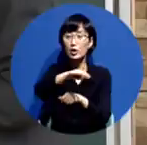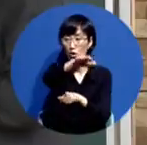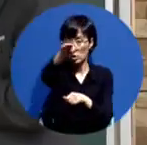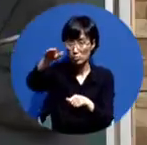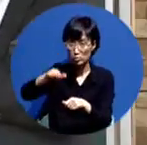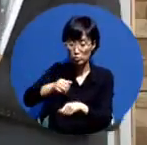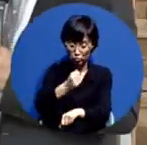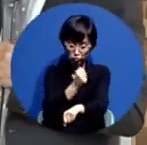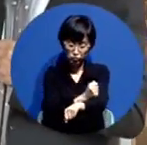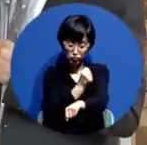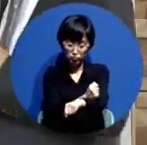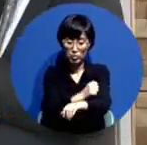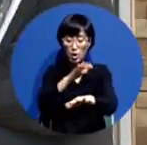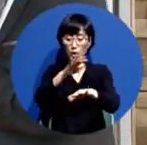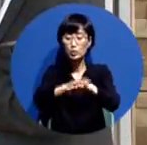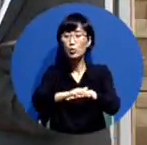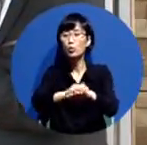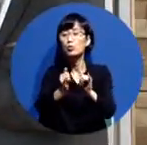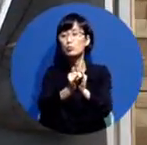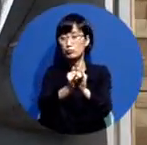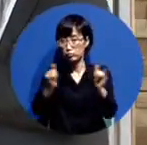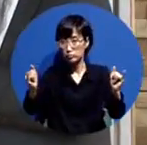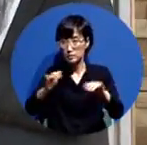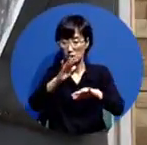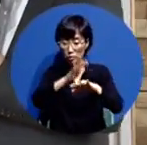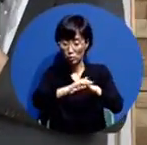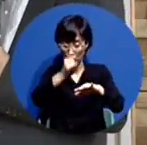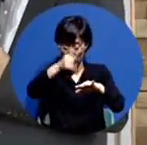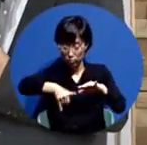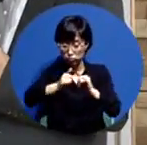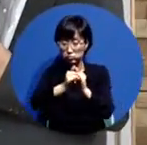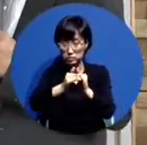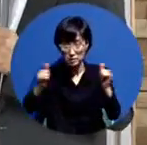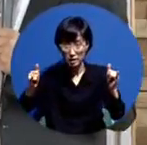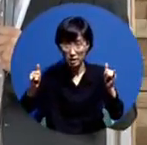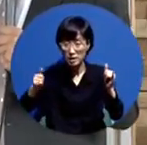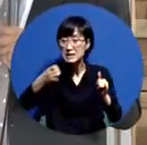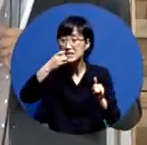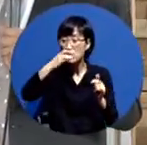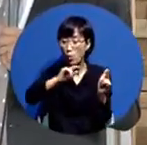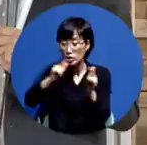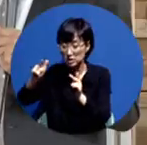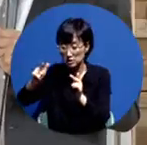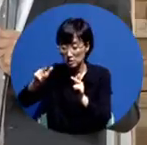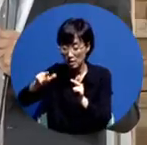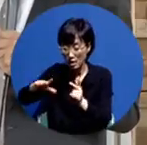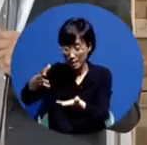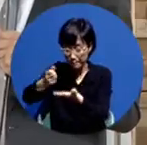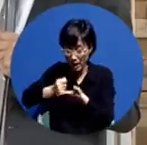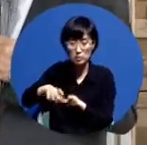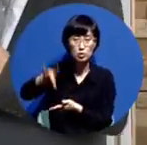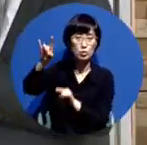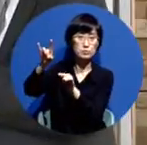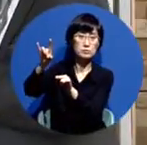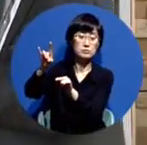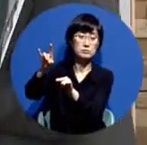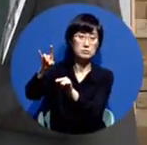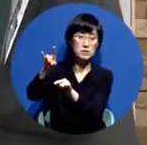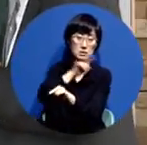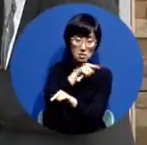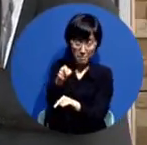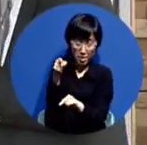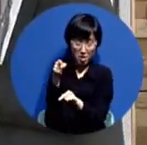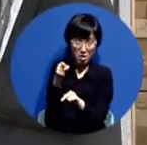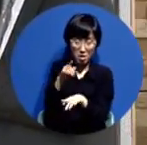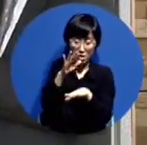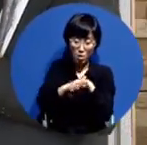么劳力的农夫 농부가혹시는받는것제일먼저받는것이 농부他是理当先得粮食对不对 당연한일이